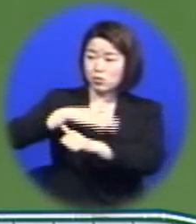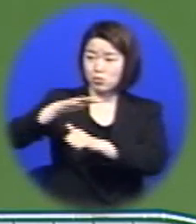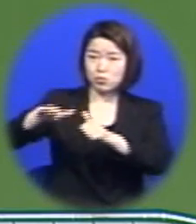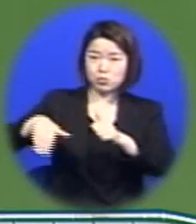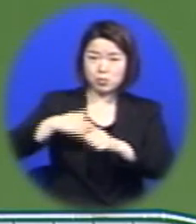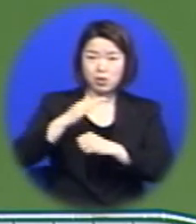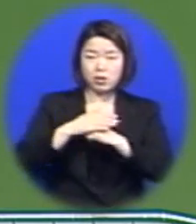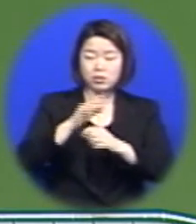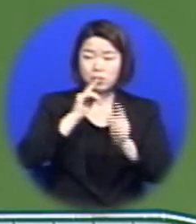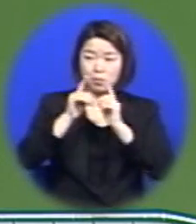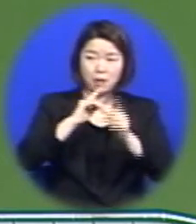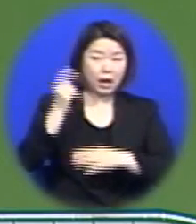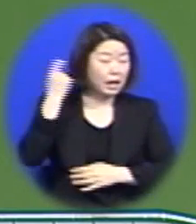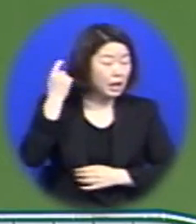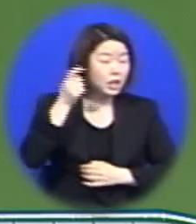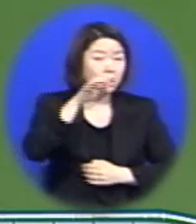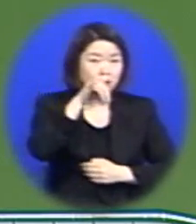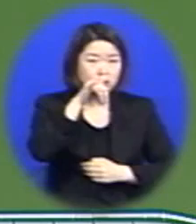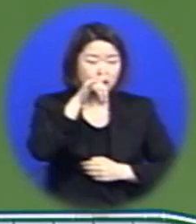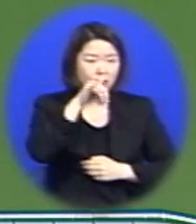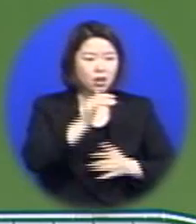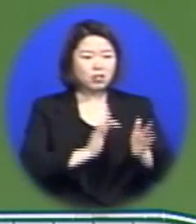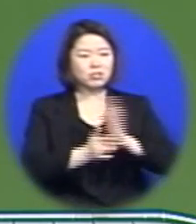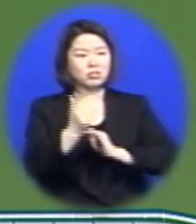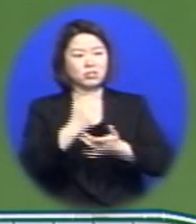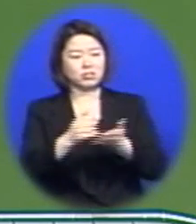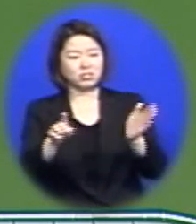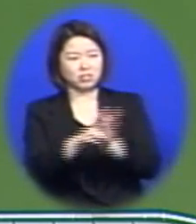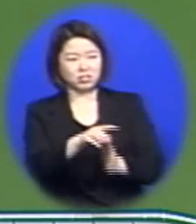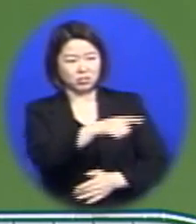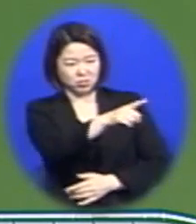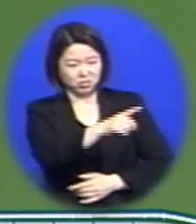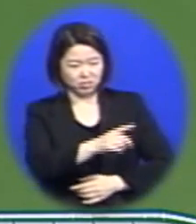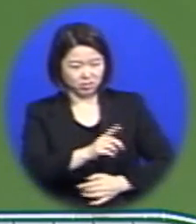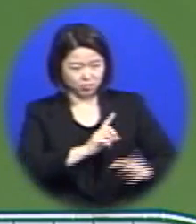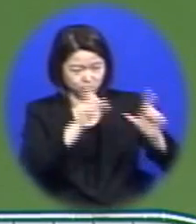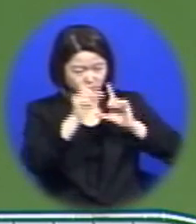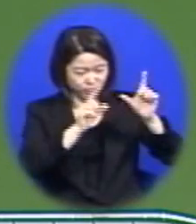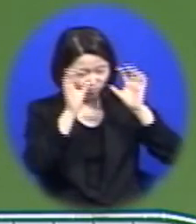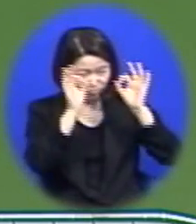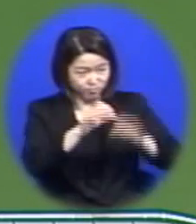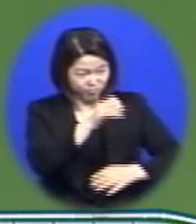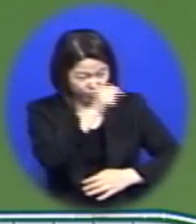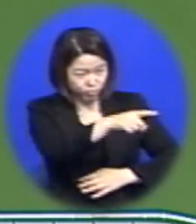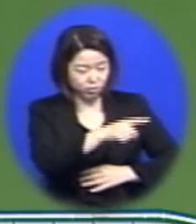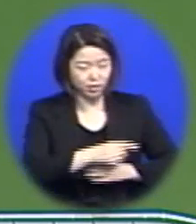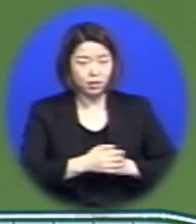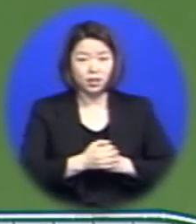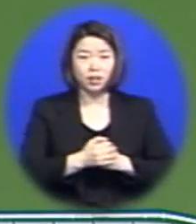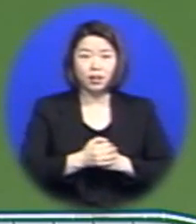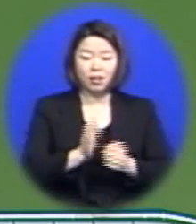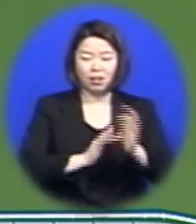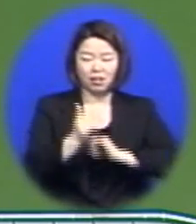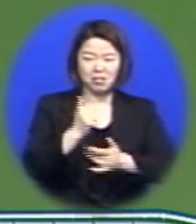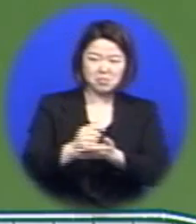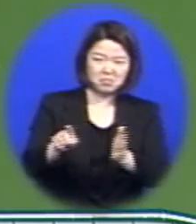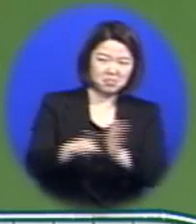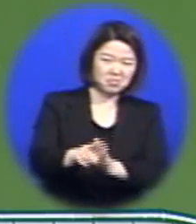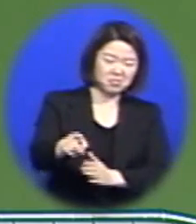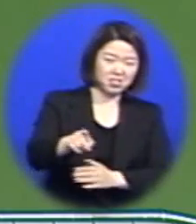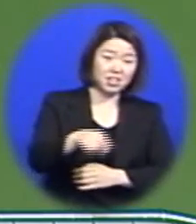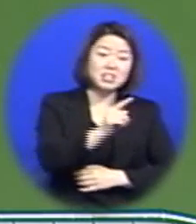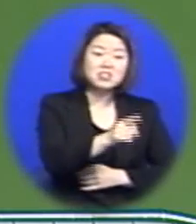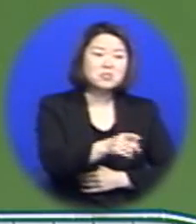말을 들어요 예수 믿더라 그나 아유 예수 믿는다 하더니